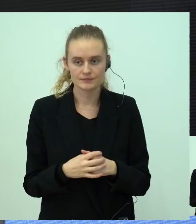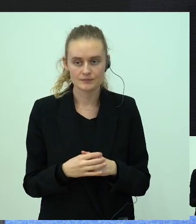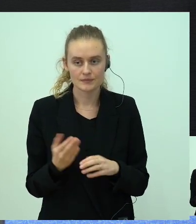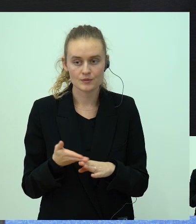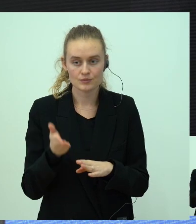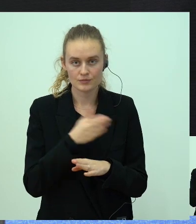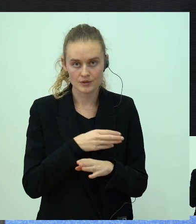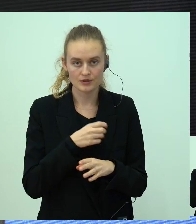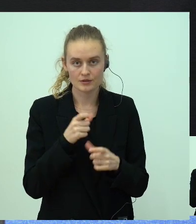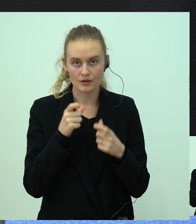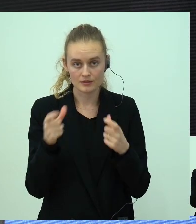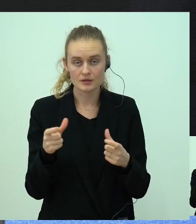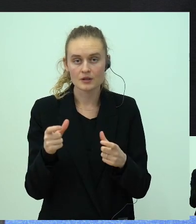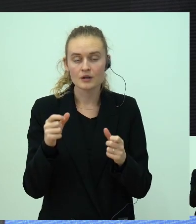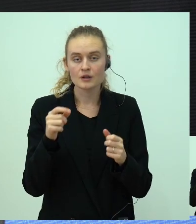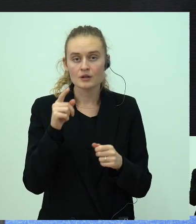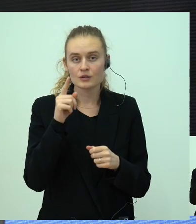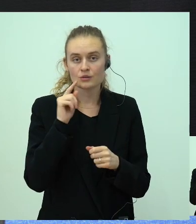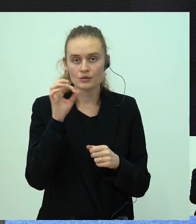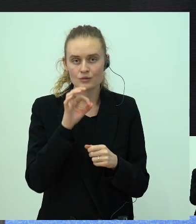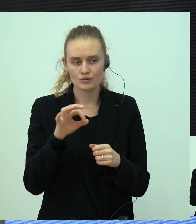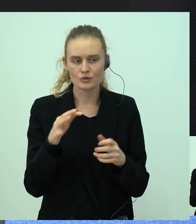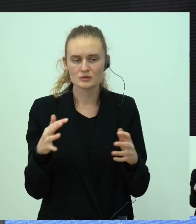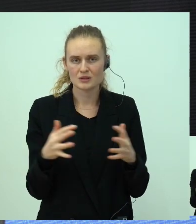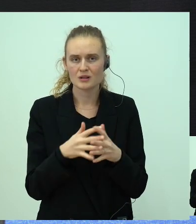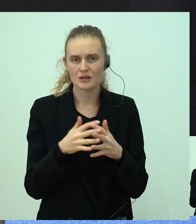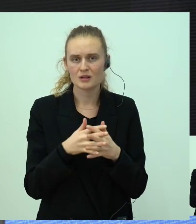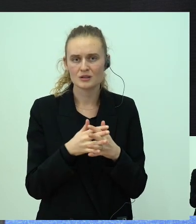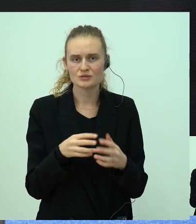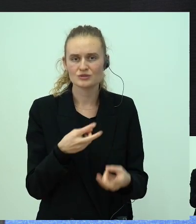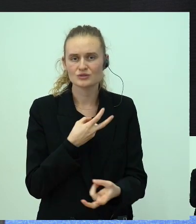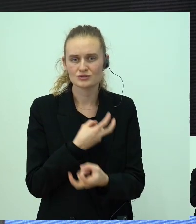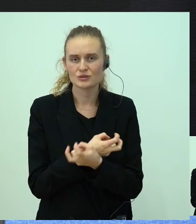atsakant į šį klausimą norėčiau pakalbėti apie tą tragediją,